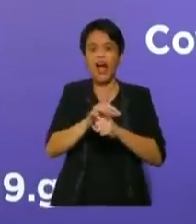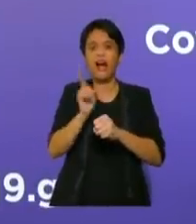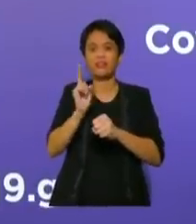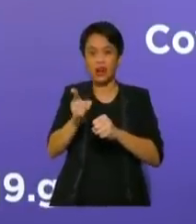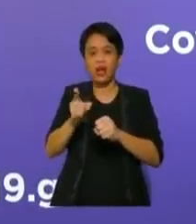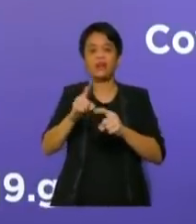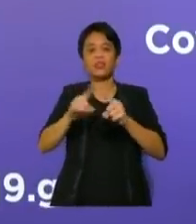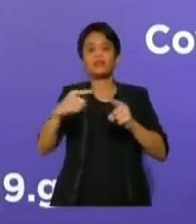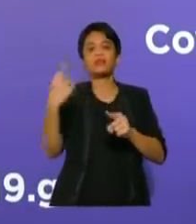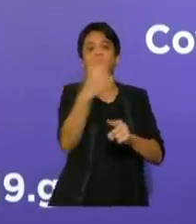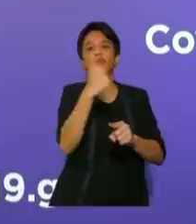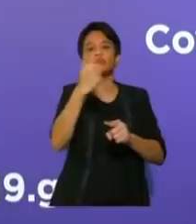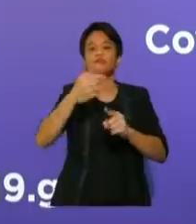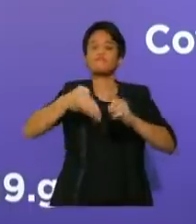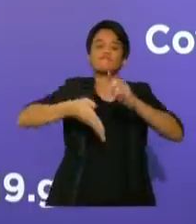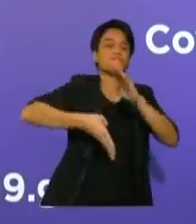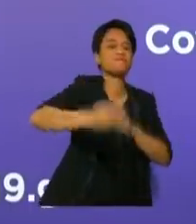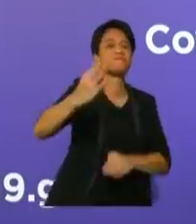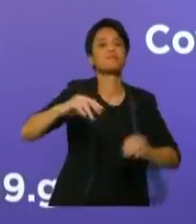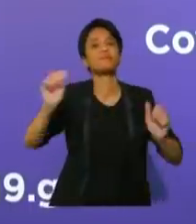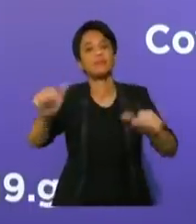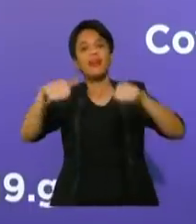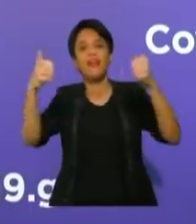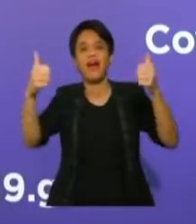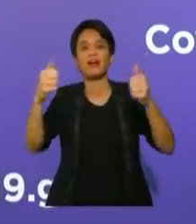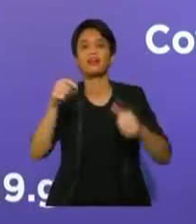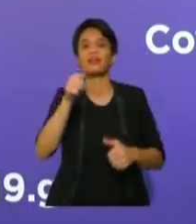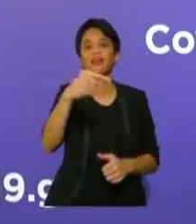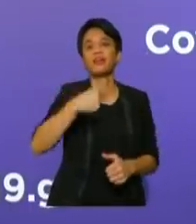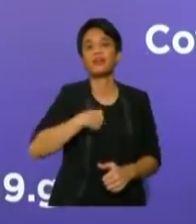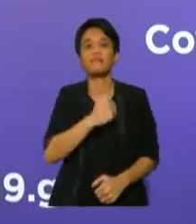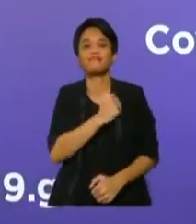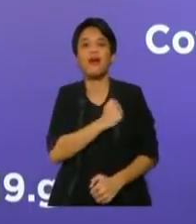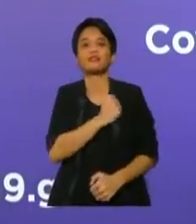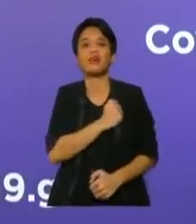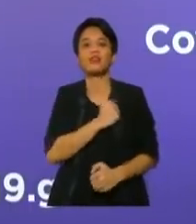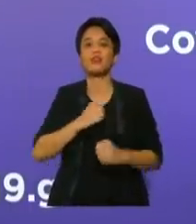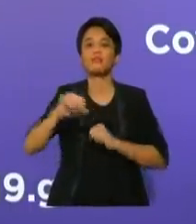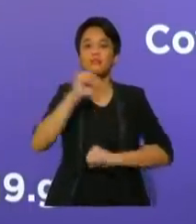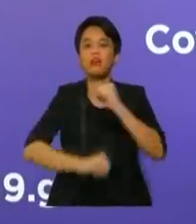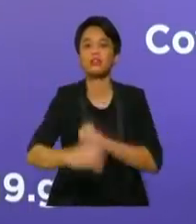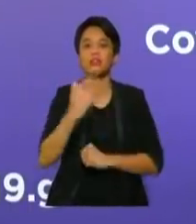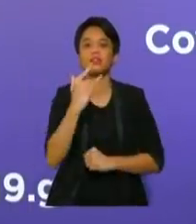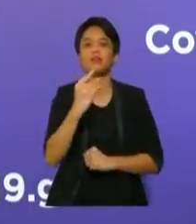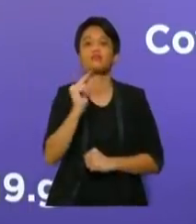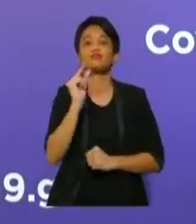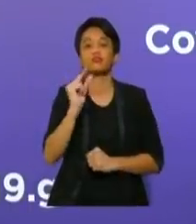sebagai pemenang untuk menjadikan bangsa yang tetap produktif bagi pembangunan